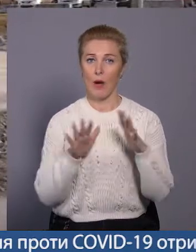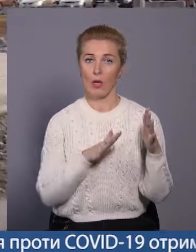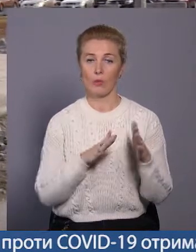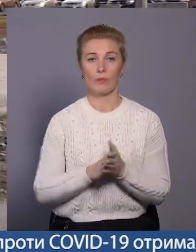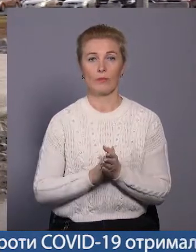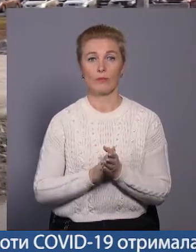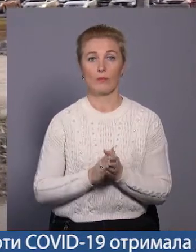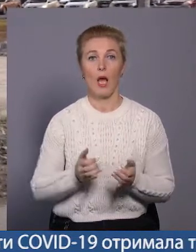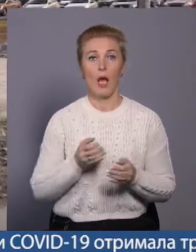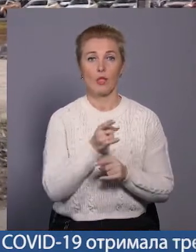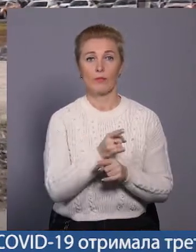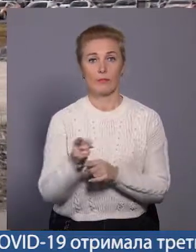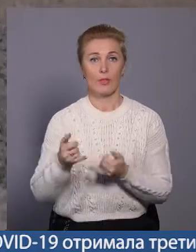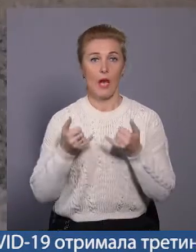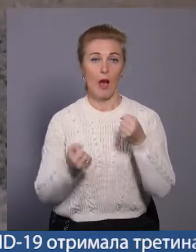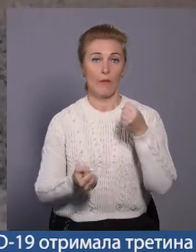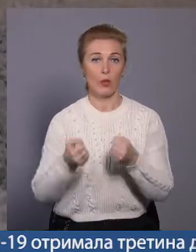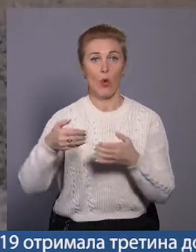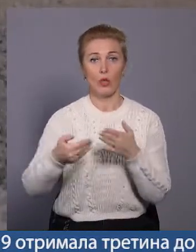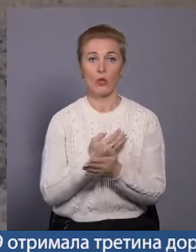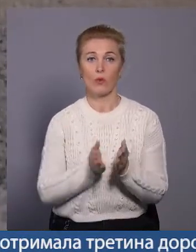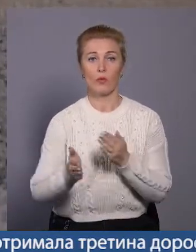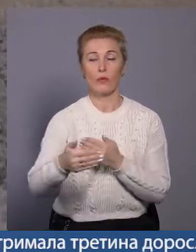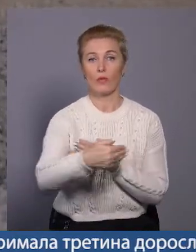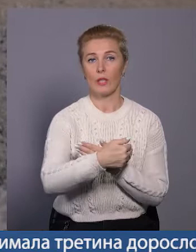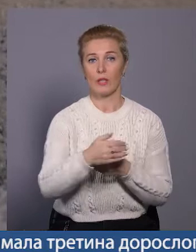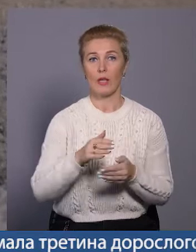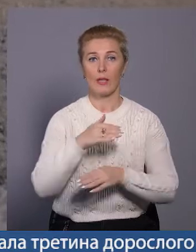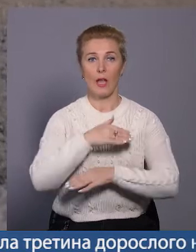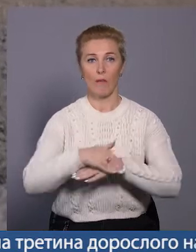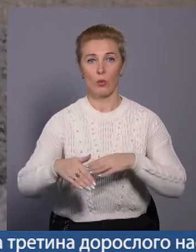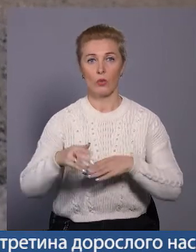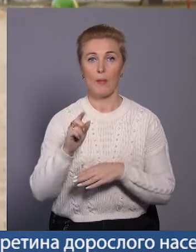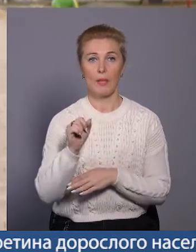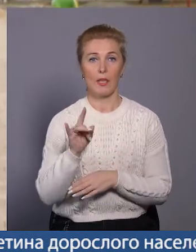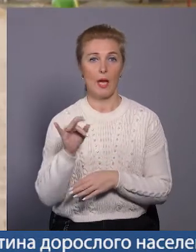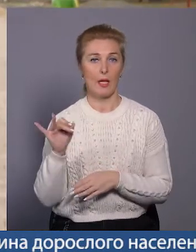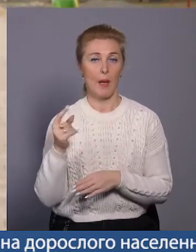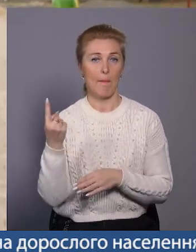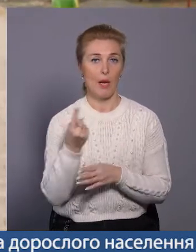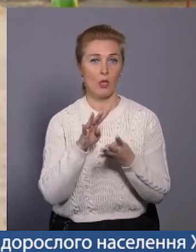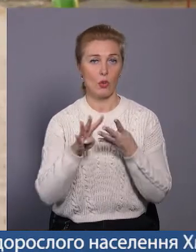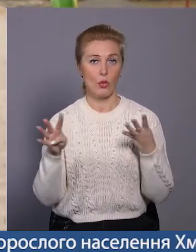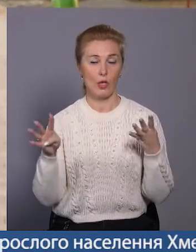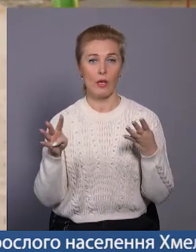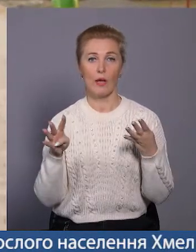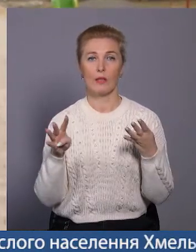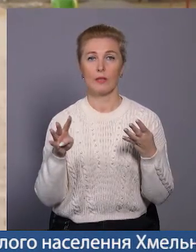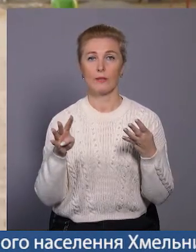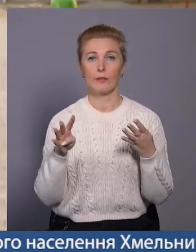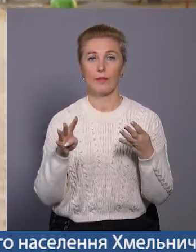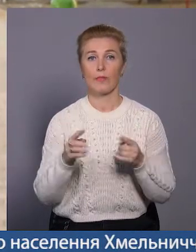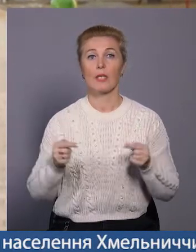для автомобілів і нового виїзду, який буде зі стоянки виїзд на вулицю Бандер. Перша черга у нас робіт